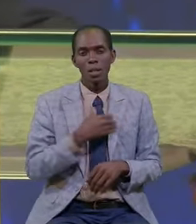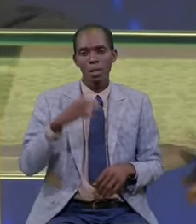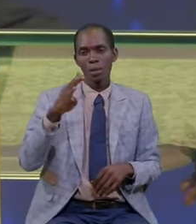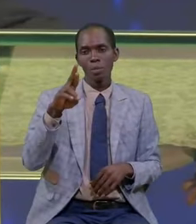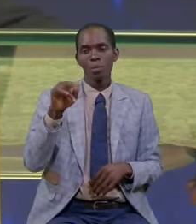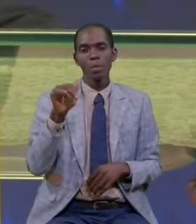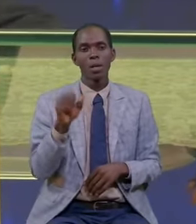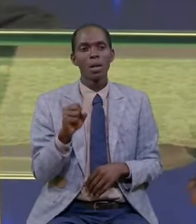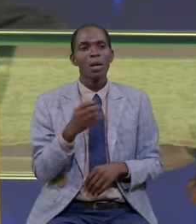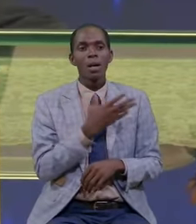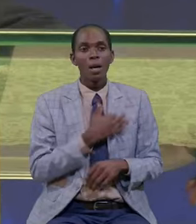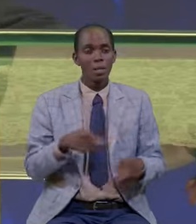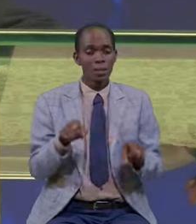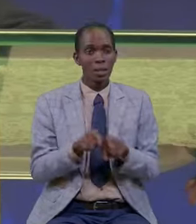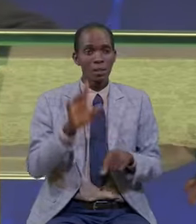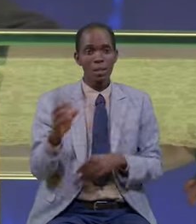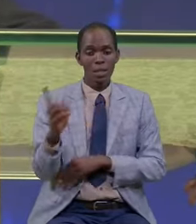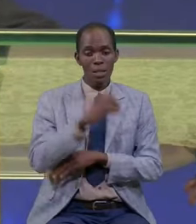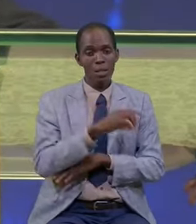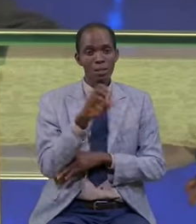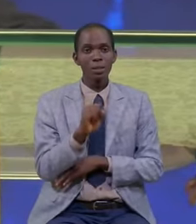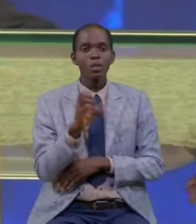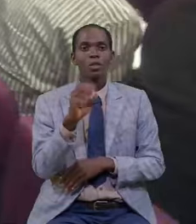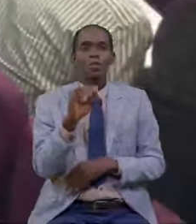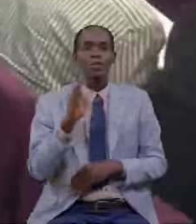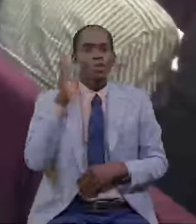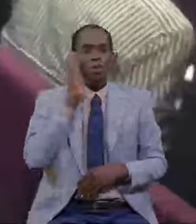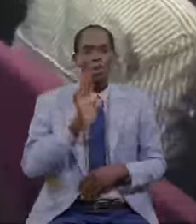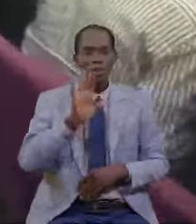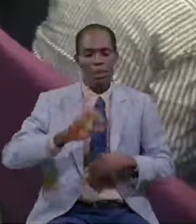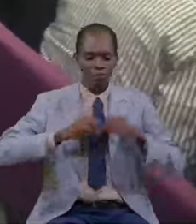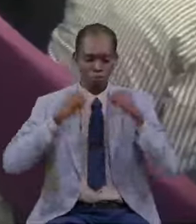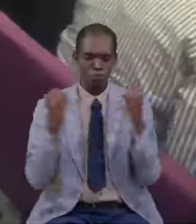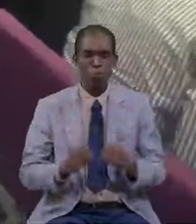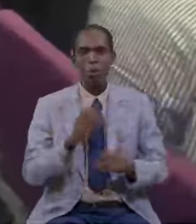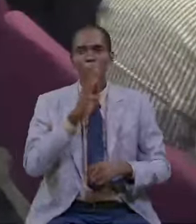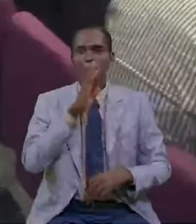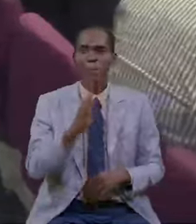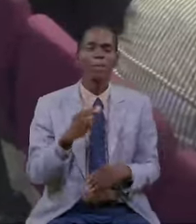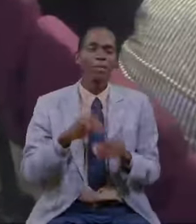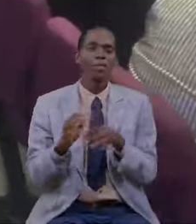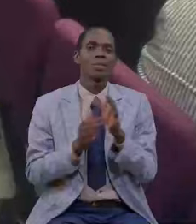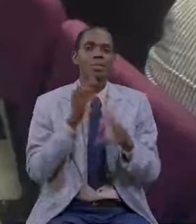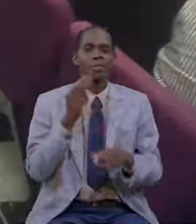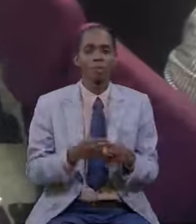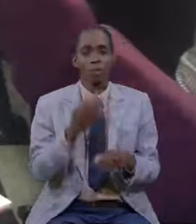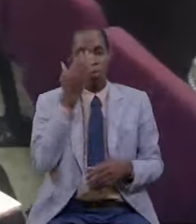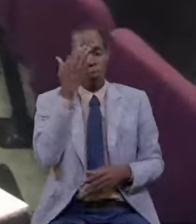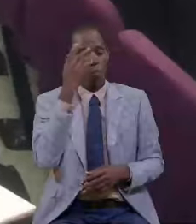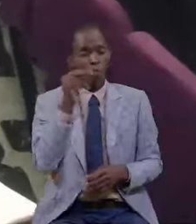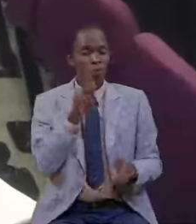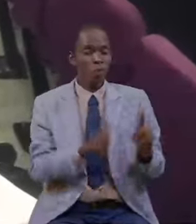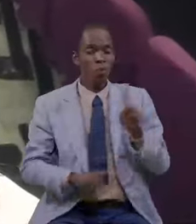Et que ta vigueur dure autant que tes jours. Amen. Vous savez, les gens qui n'ont